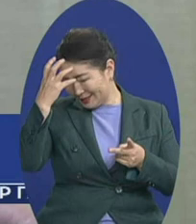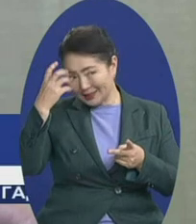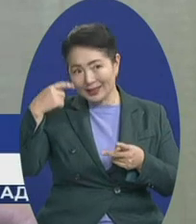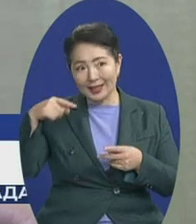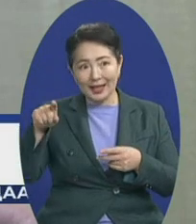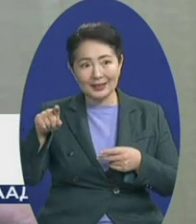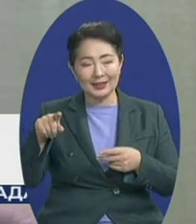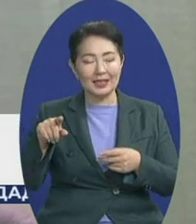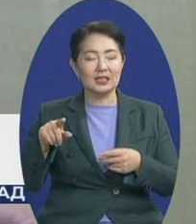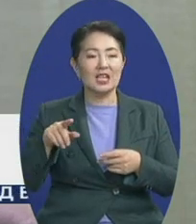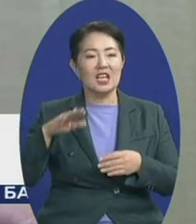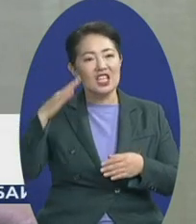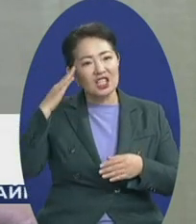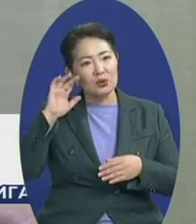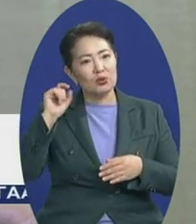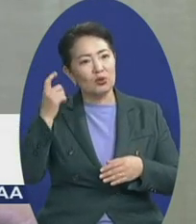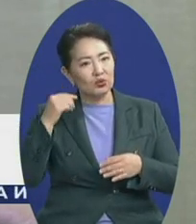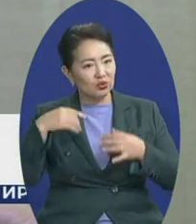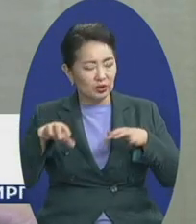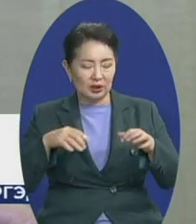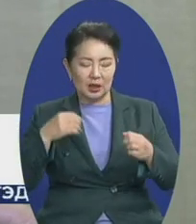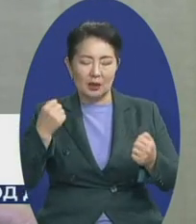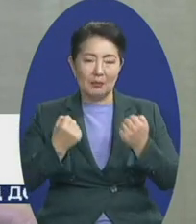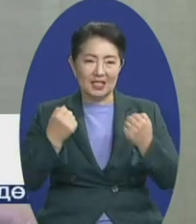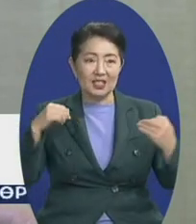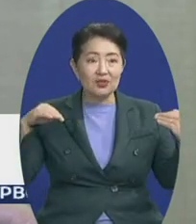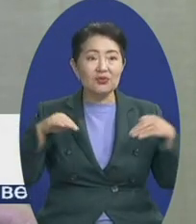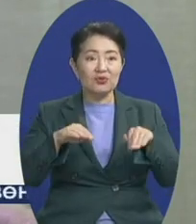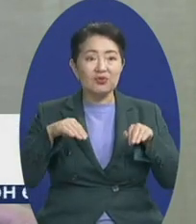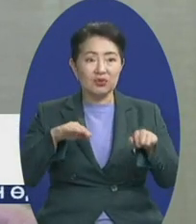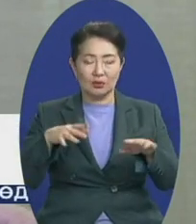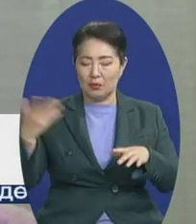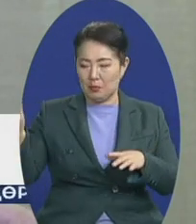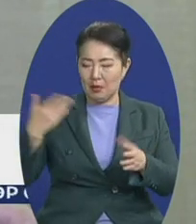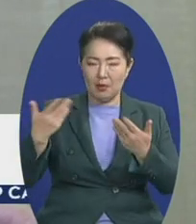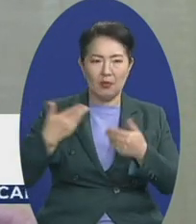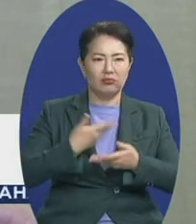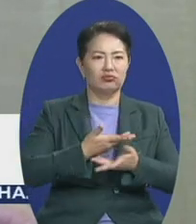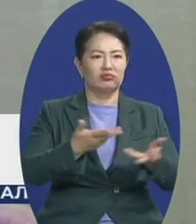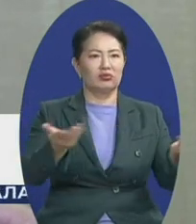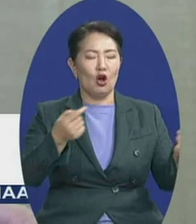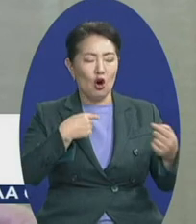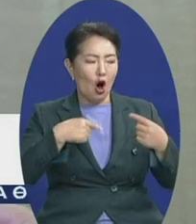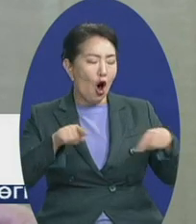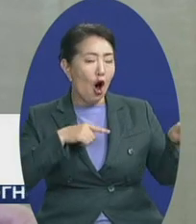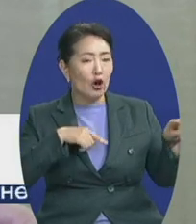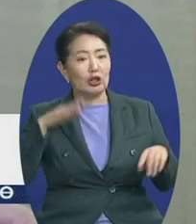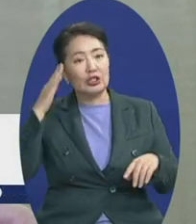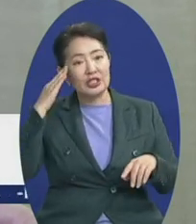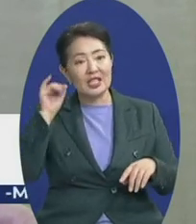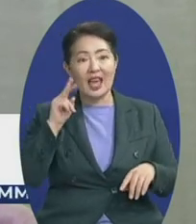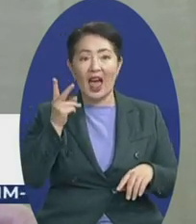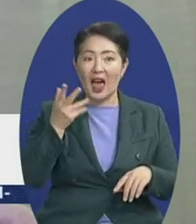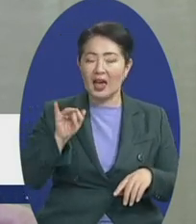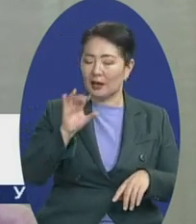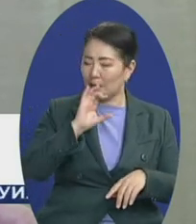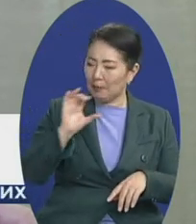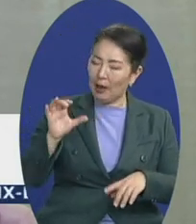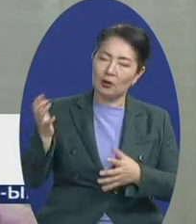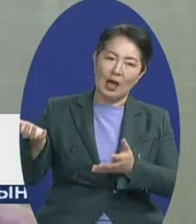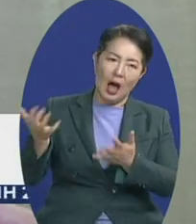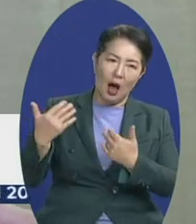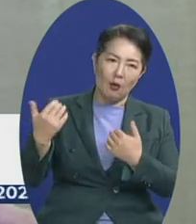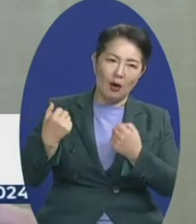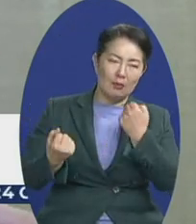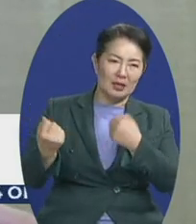зэвсүүчэн туулах чадвартай машинуудыг нааш нь илгээж байгаа. Энэ ойрын хавийн цэргийн ангиллуудаас татаж төвлөрүүлж